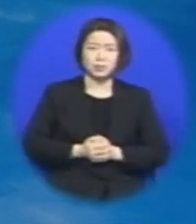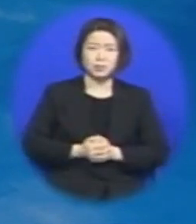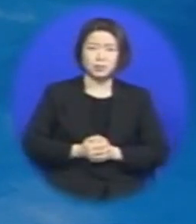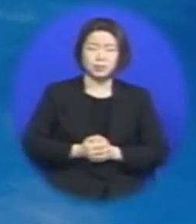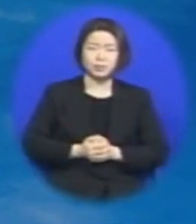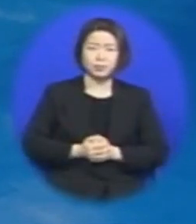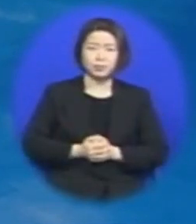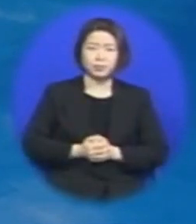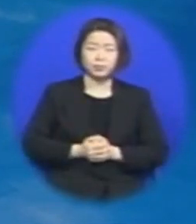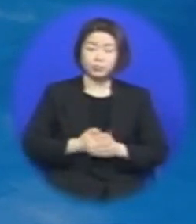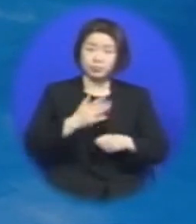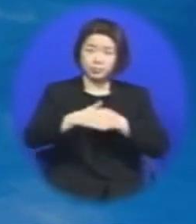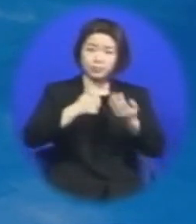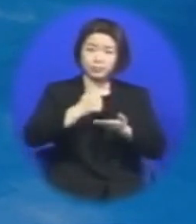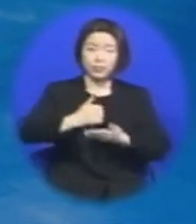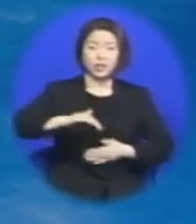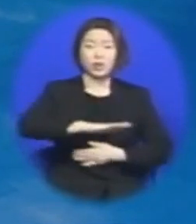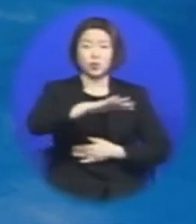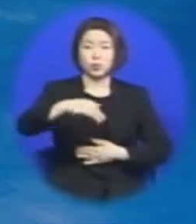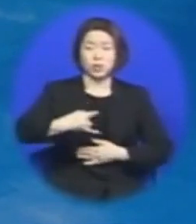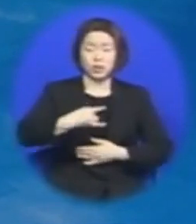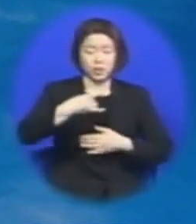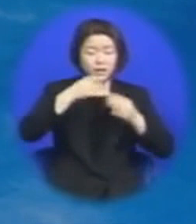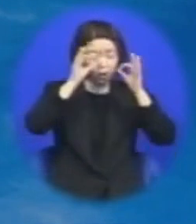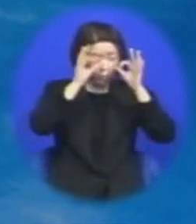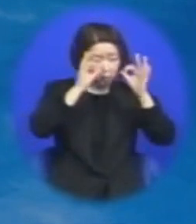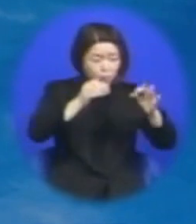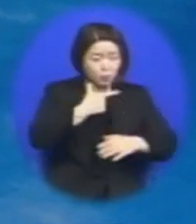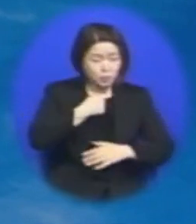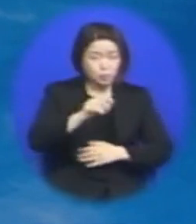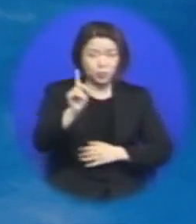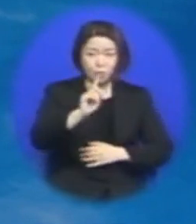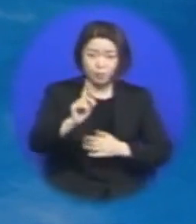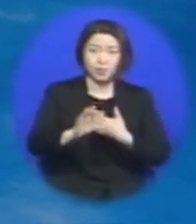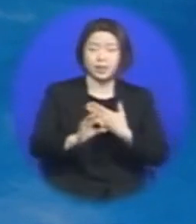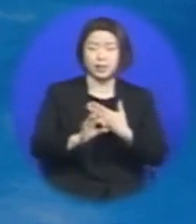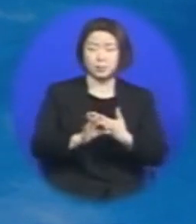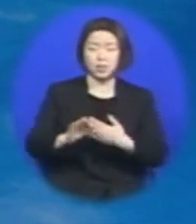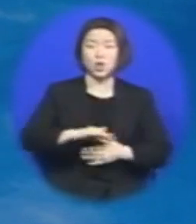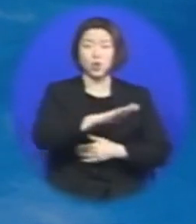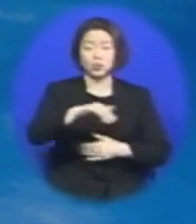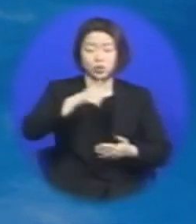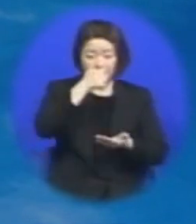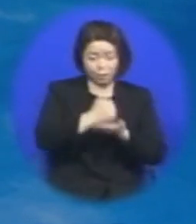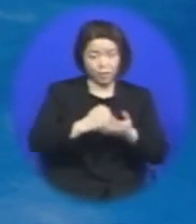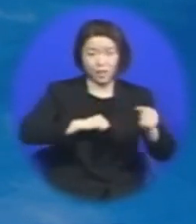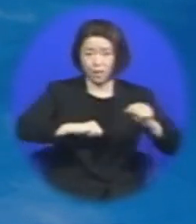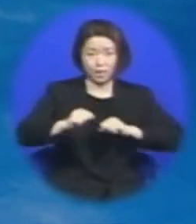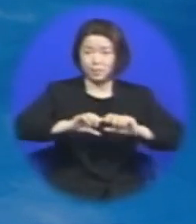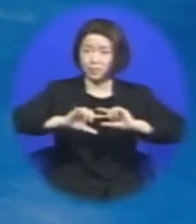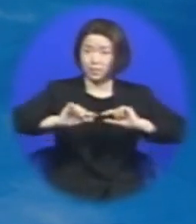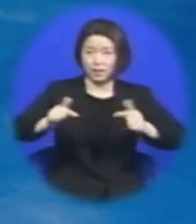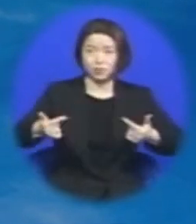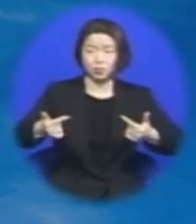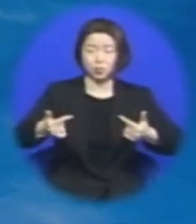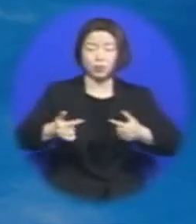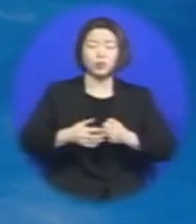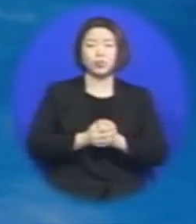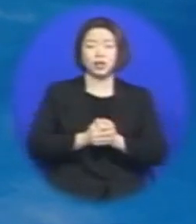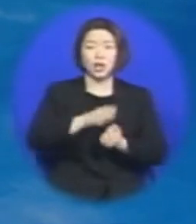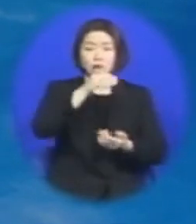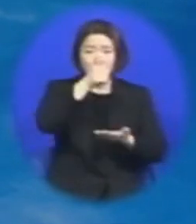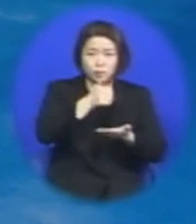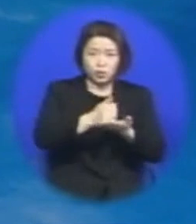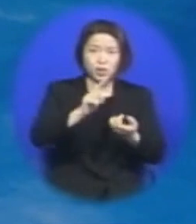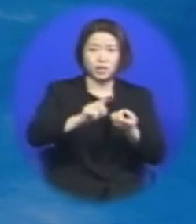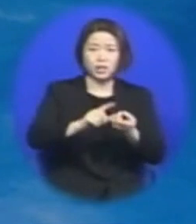없어요 하나님이 우리에게 보고 싶어 하시는 것은 우리가 죄를 지은 것이 아니고 죄에